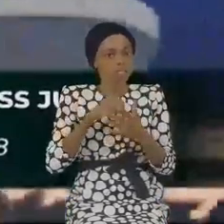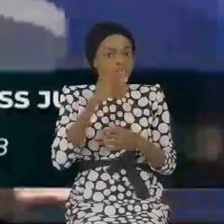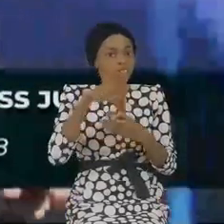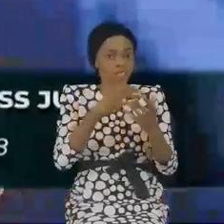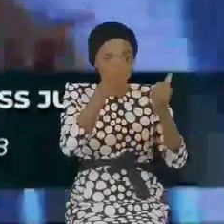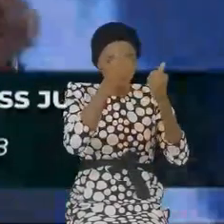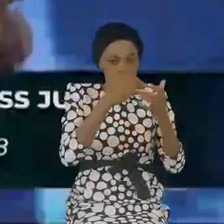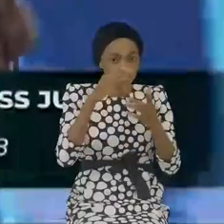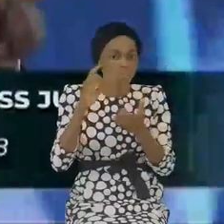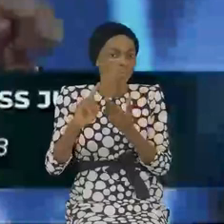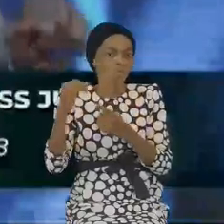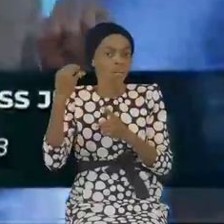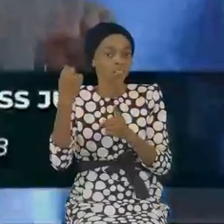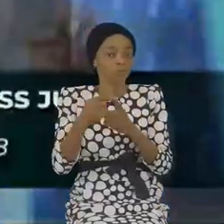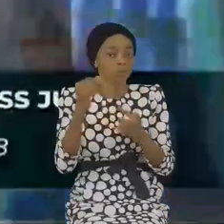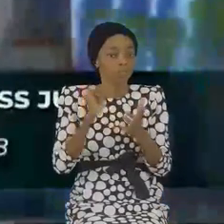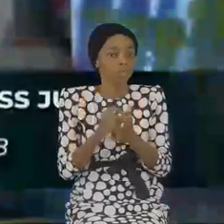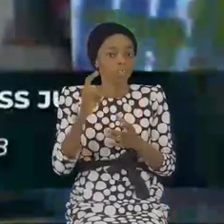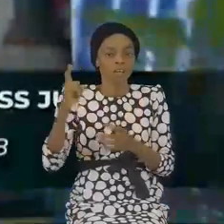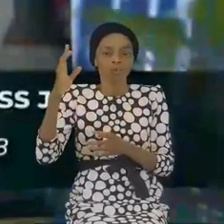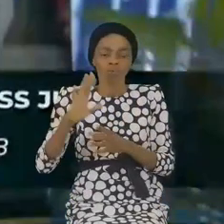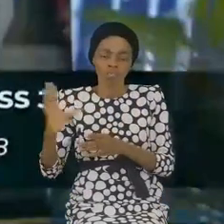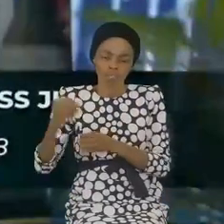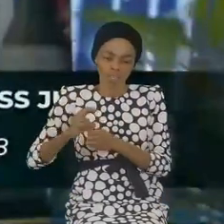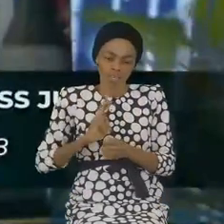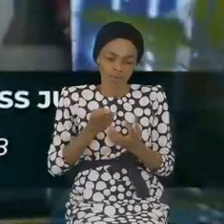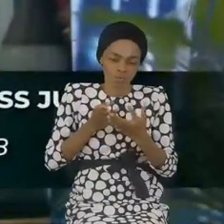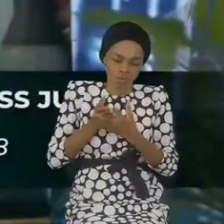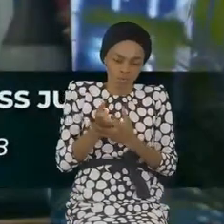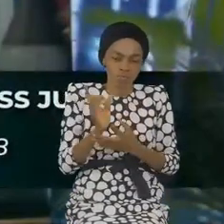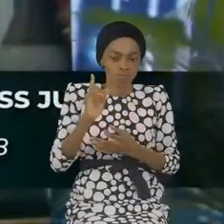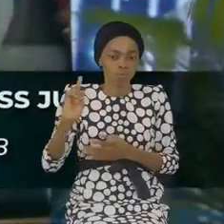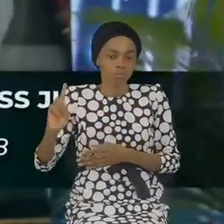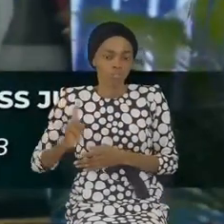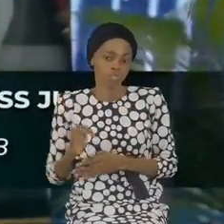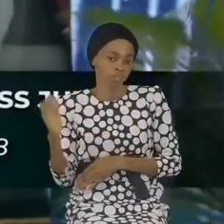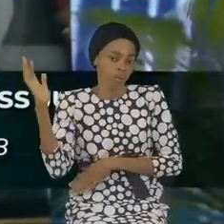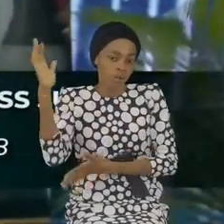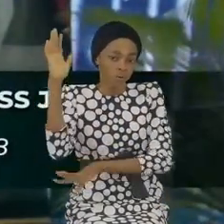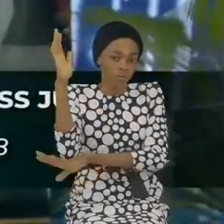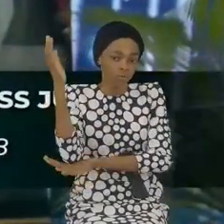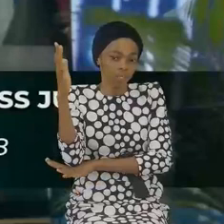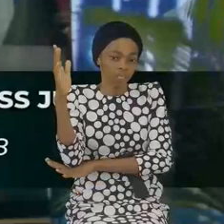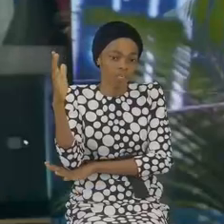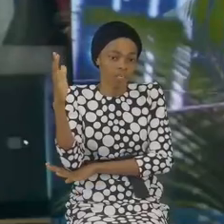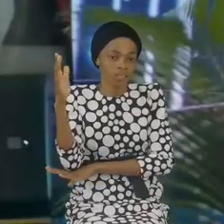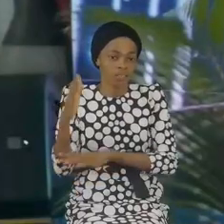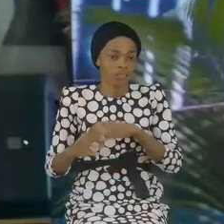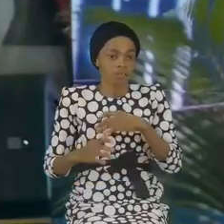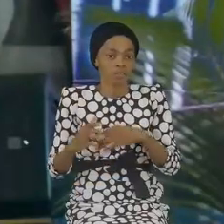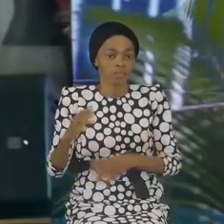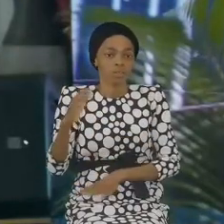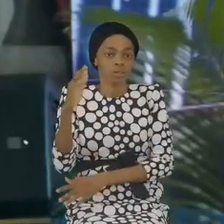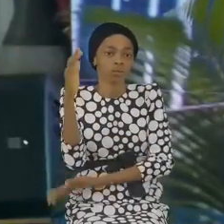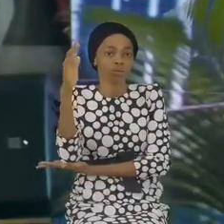cette parole qui nous fait traverser les jungles, les jungles du désert afin que nous